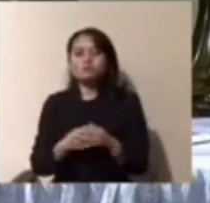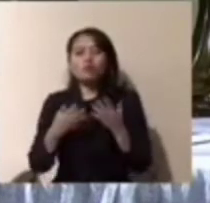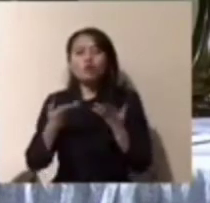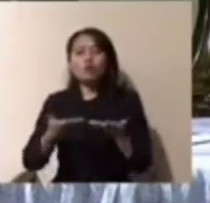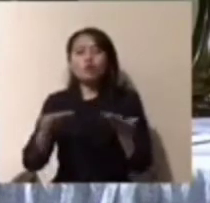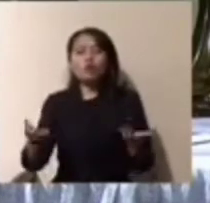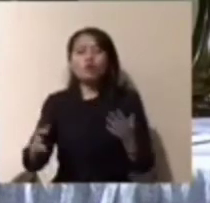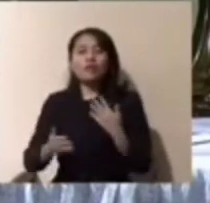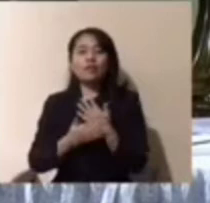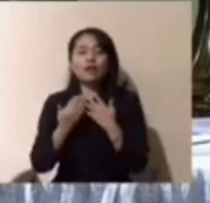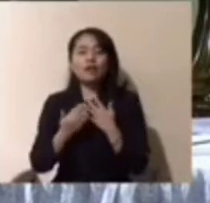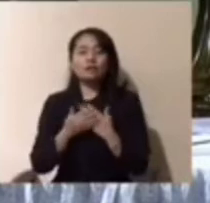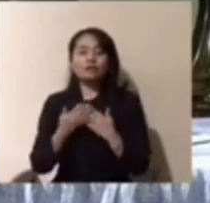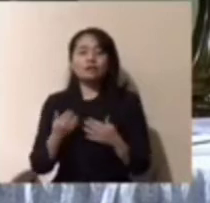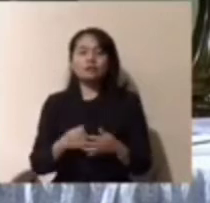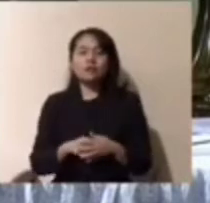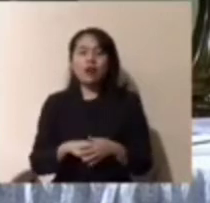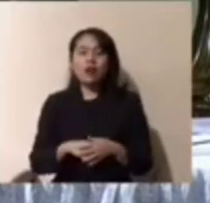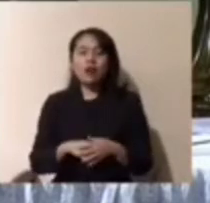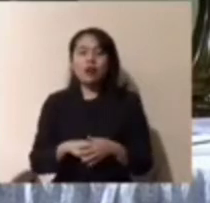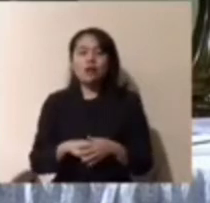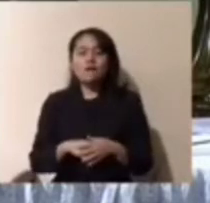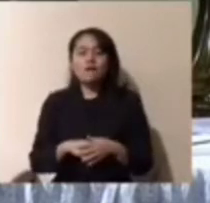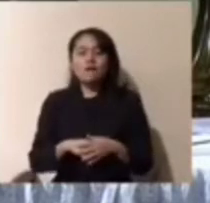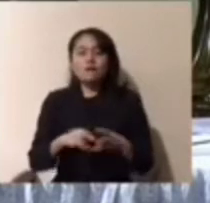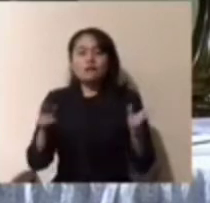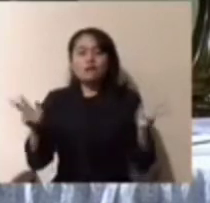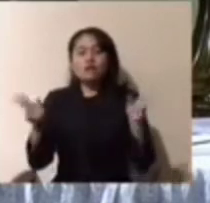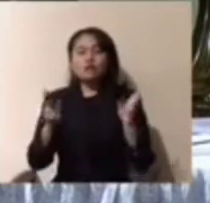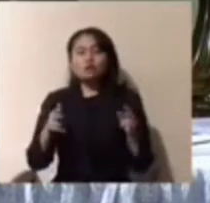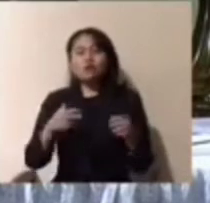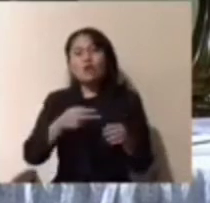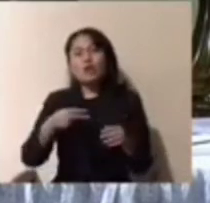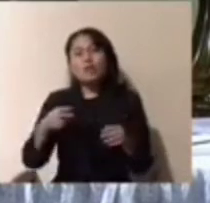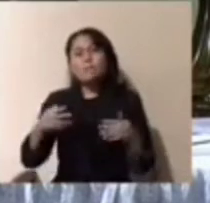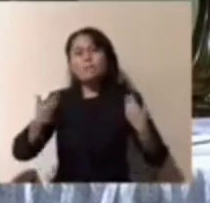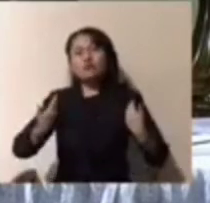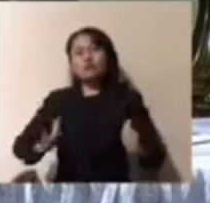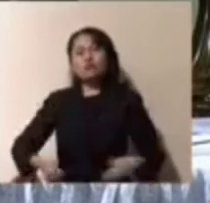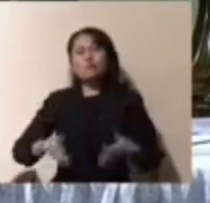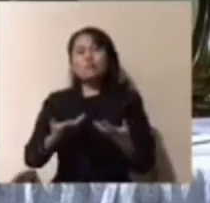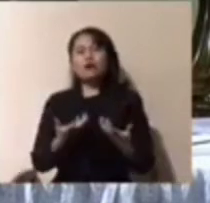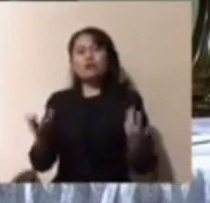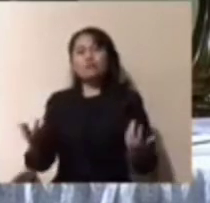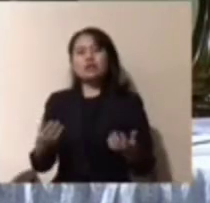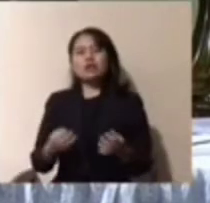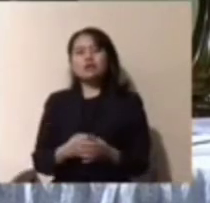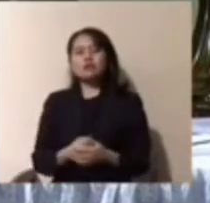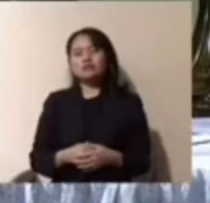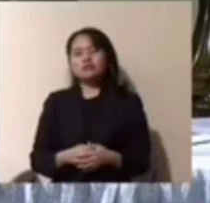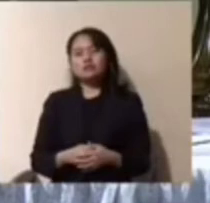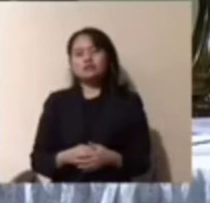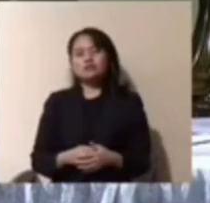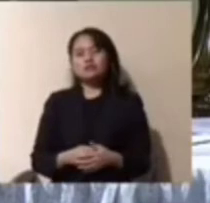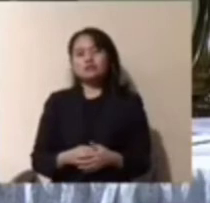Saudari-saudara yang terkasih, Yesus adalah manusia Paskah.